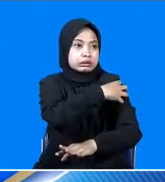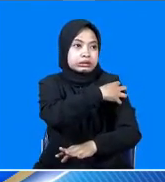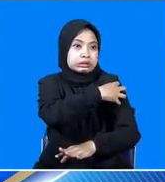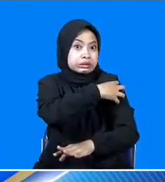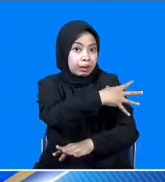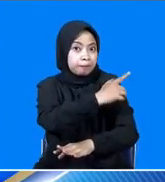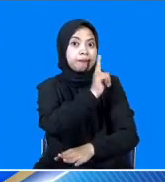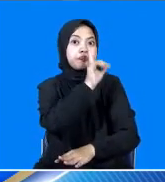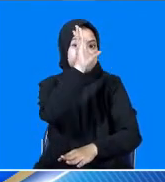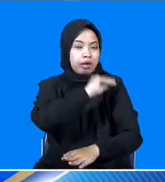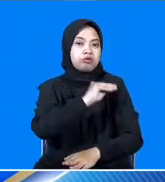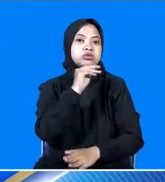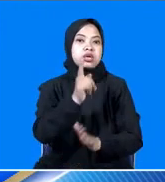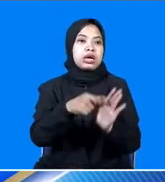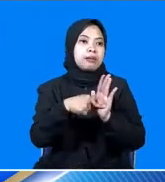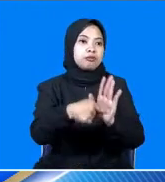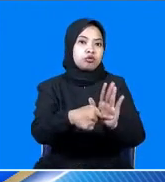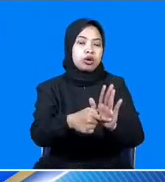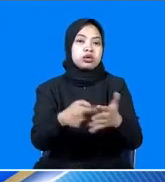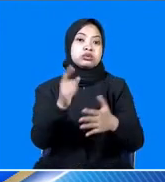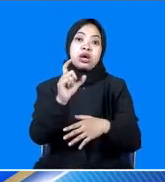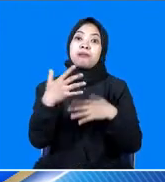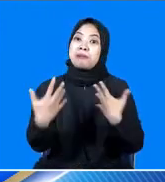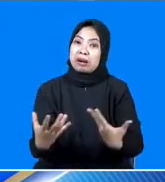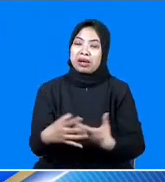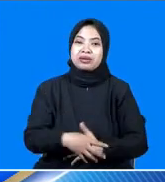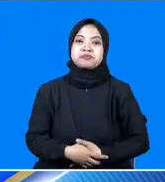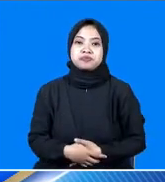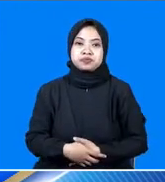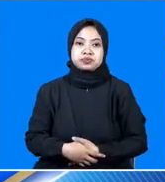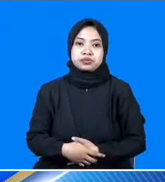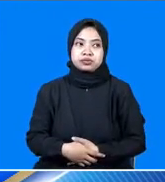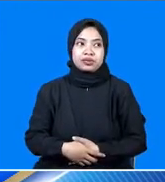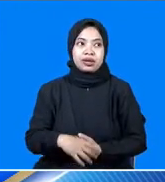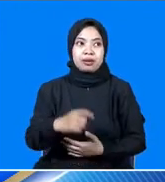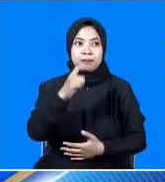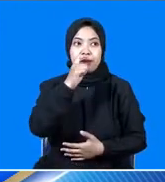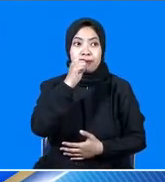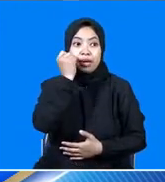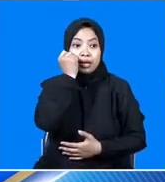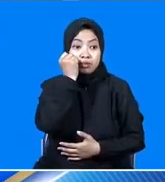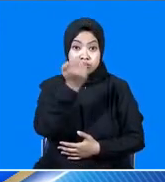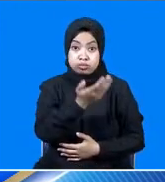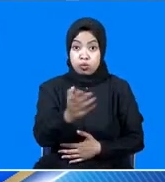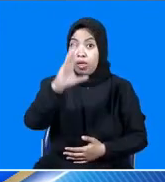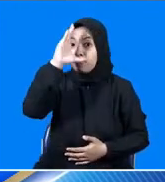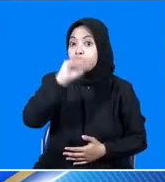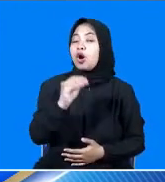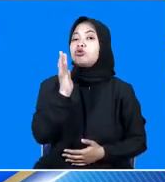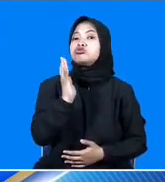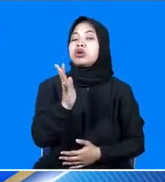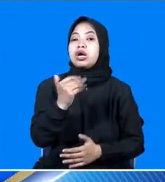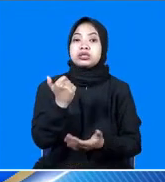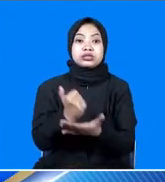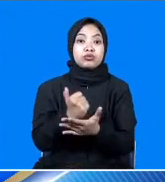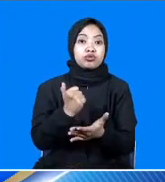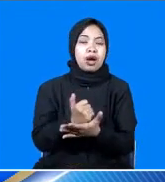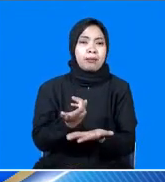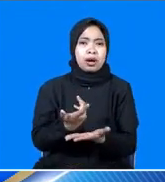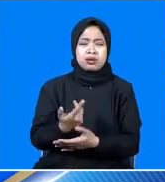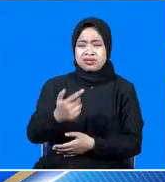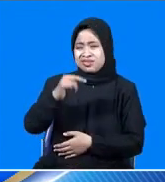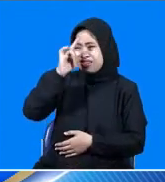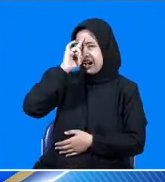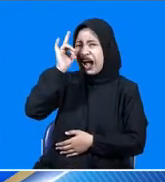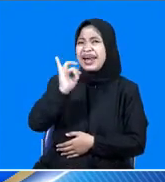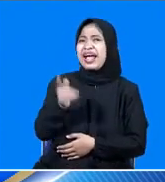kompetensi lulusan kita ya bapak-bapak ibu-ibu di sini sudah mengetahui bahwa ini mulai